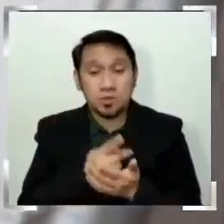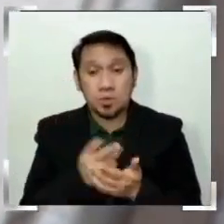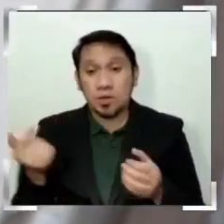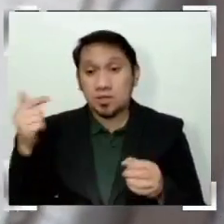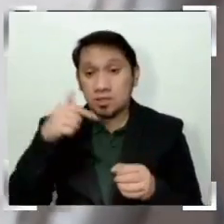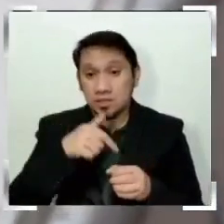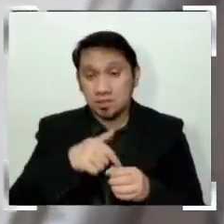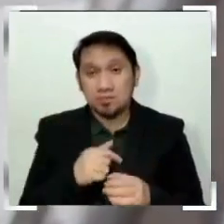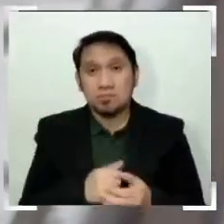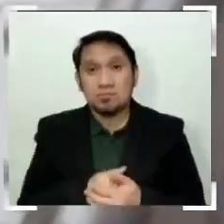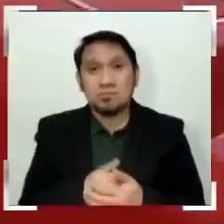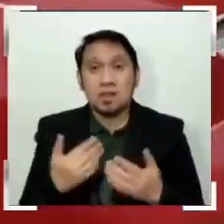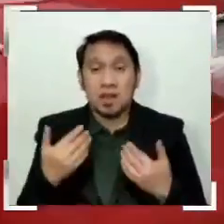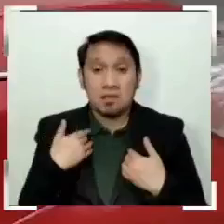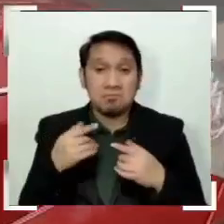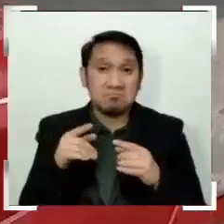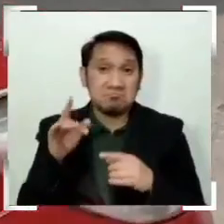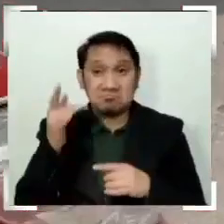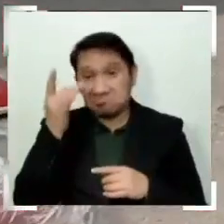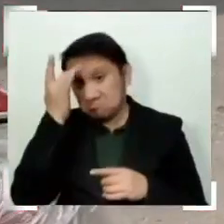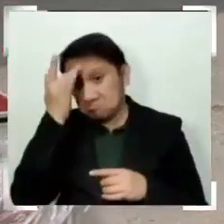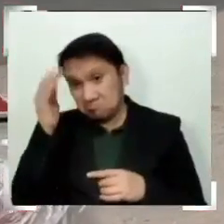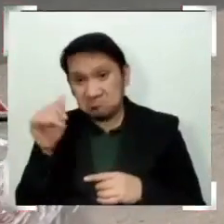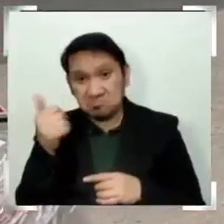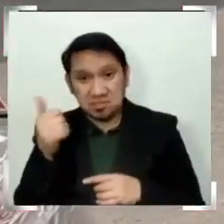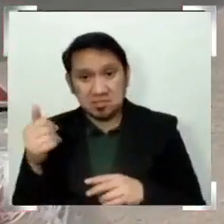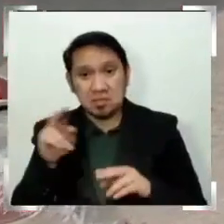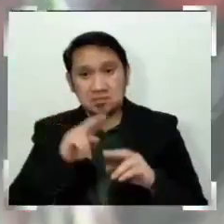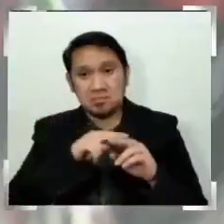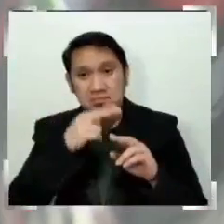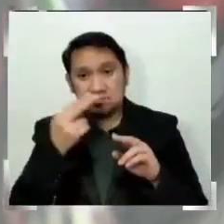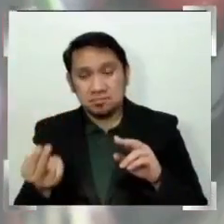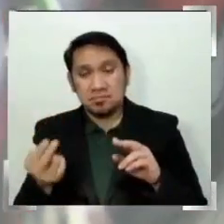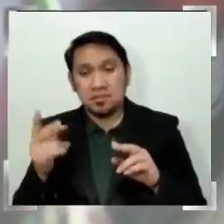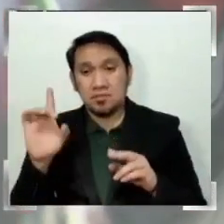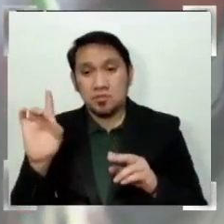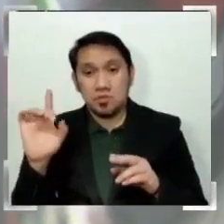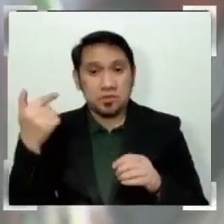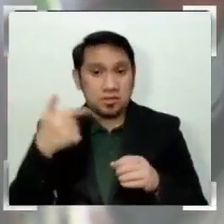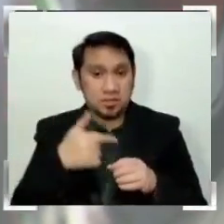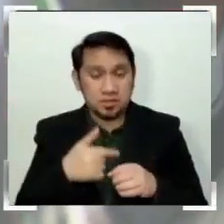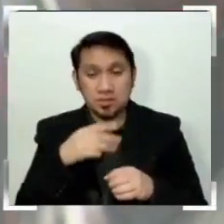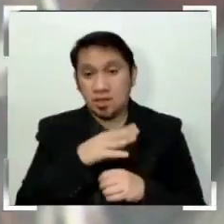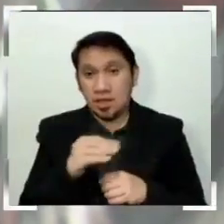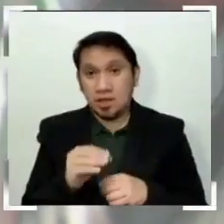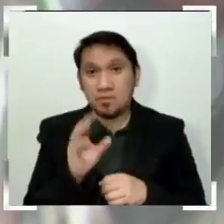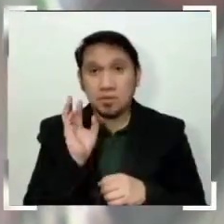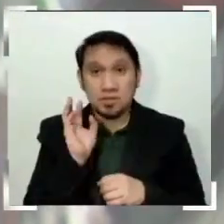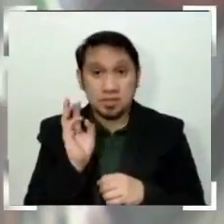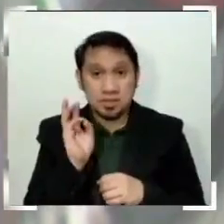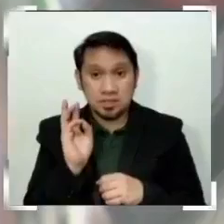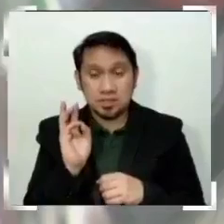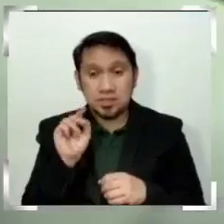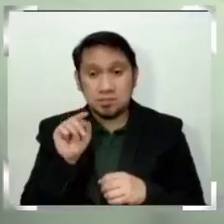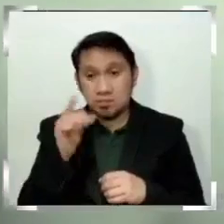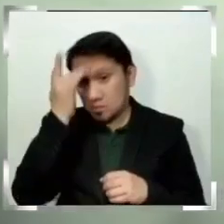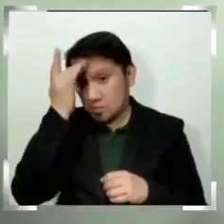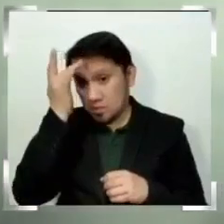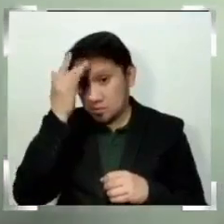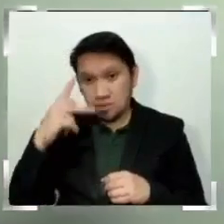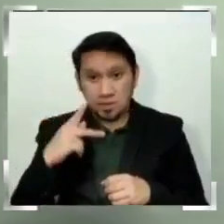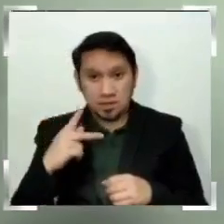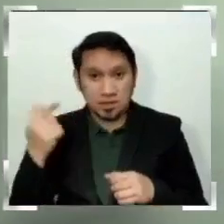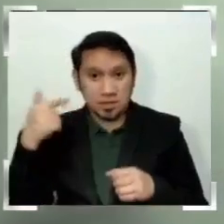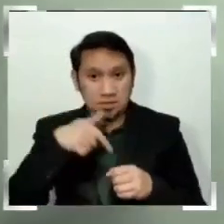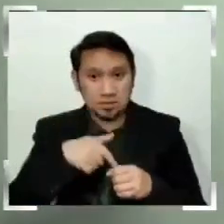pakansuelo namang 10 sentibo kada litro na bawas presyo sa diesel at 60 sentibo naman ang rollback sa kerosene. Ayon